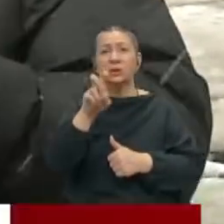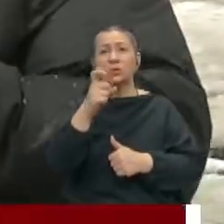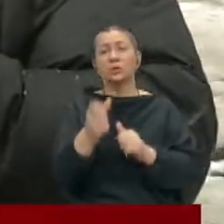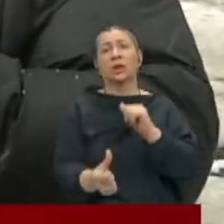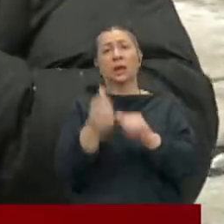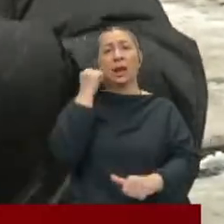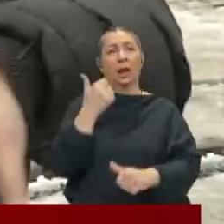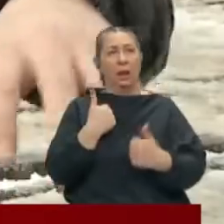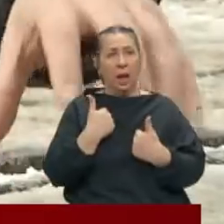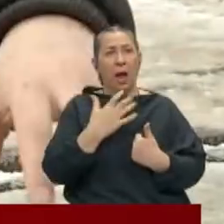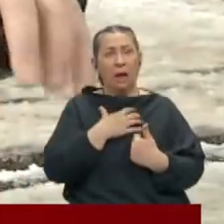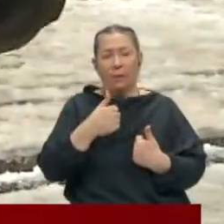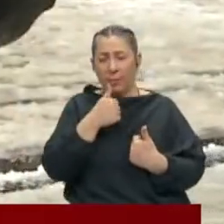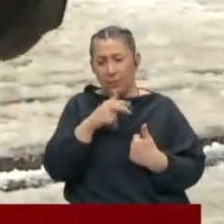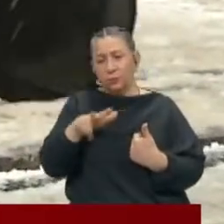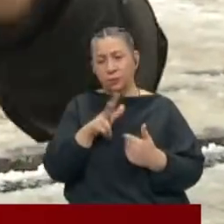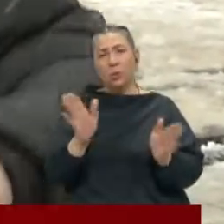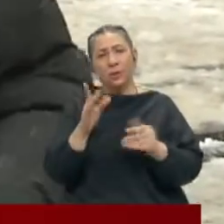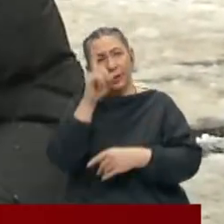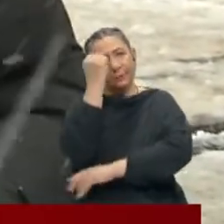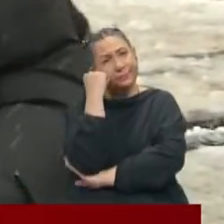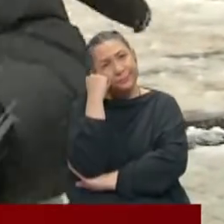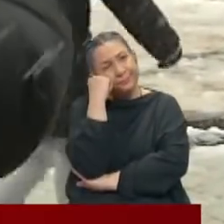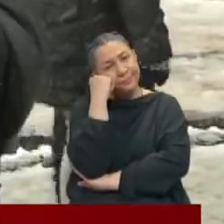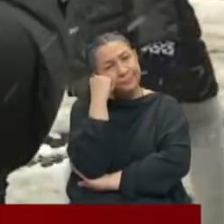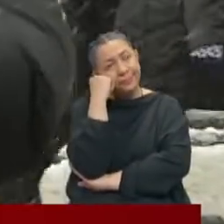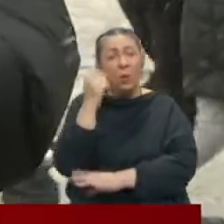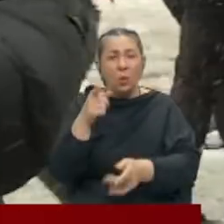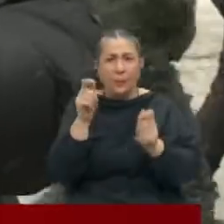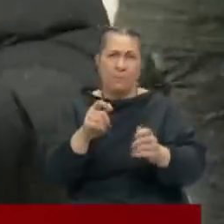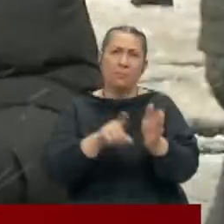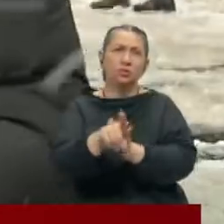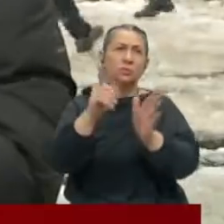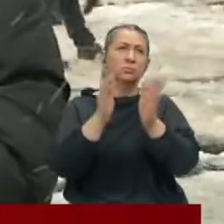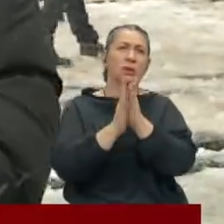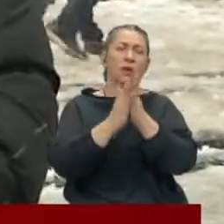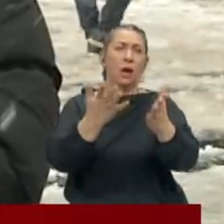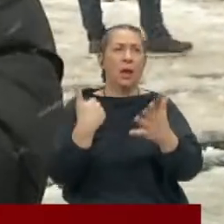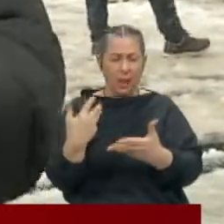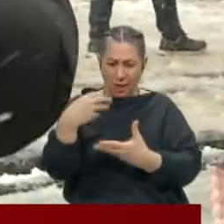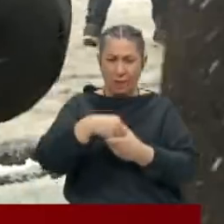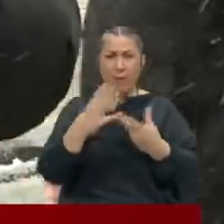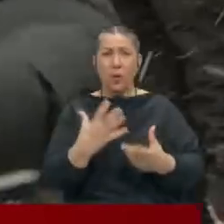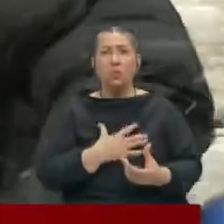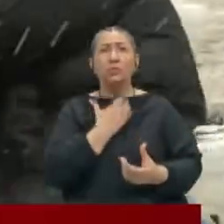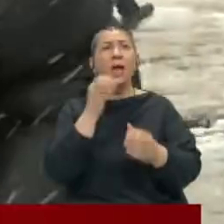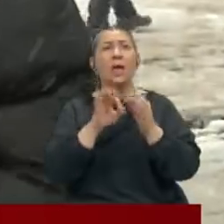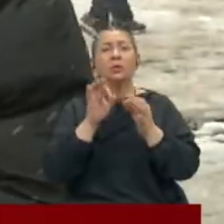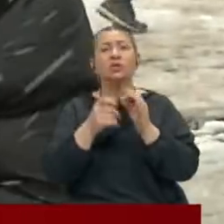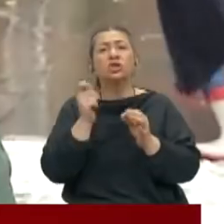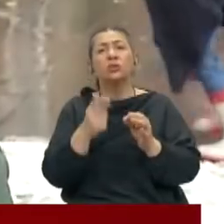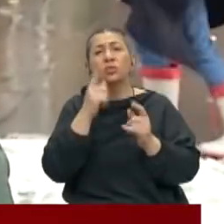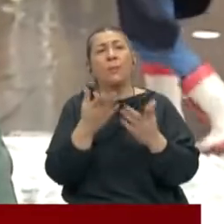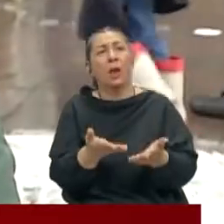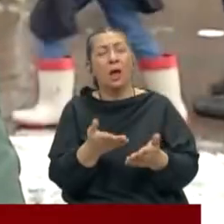1989'a geri döndüm ben. Annemle babamla tek odada oturuyoruz artık. Onu yaptılar, onu başardılar yani. Bir araya geldik ama maalesef ekonomik şartlardan dolayı